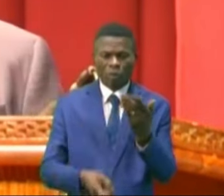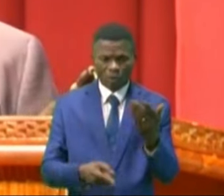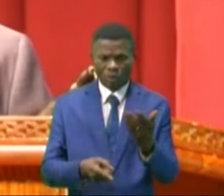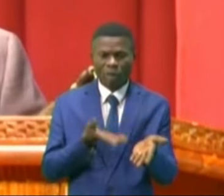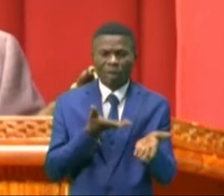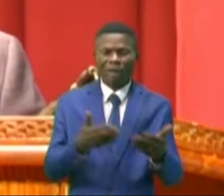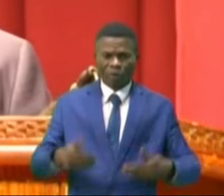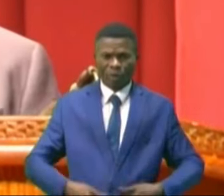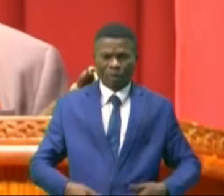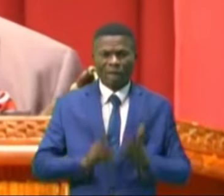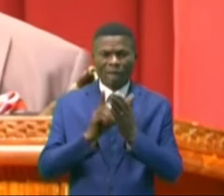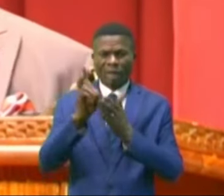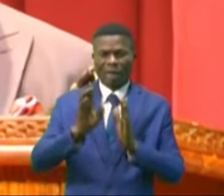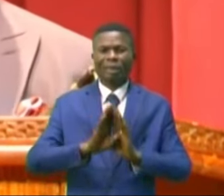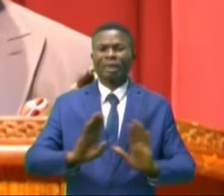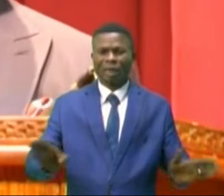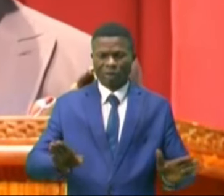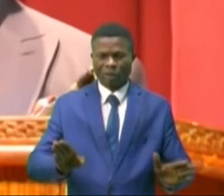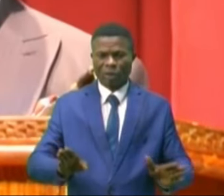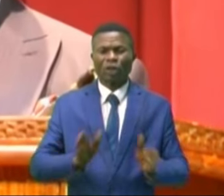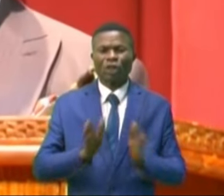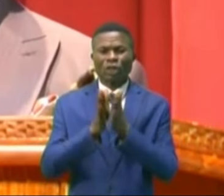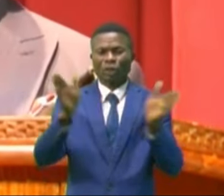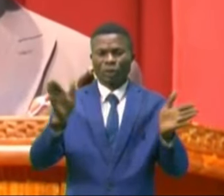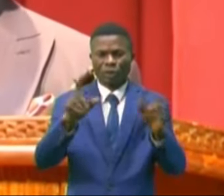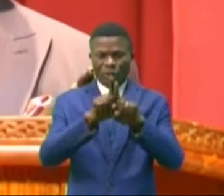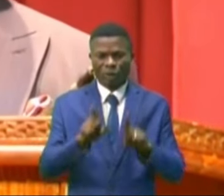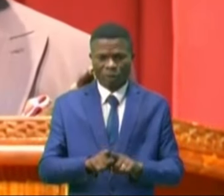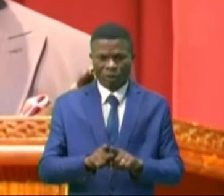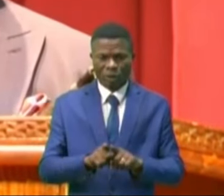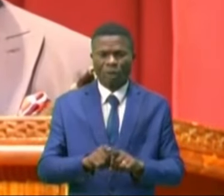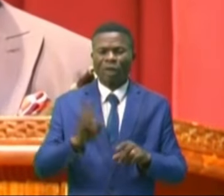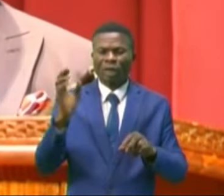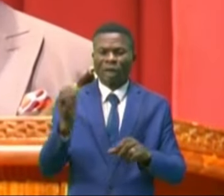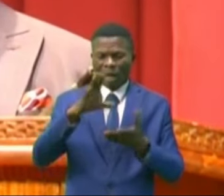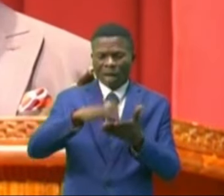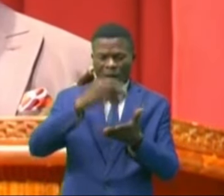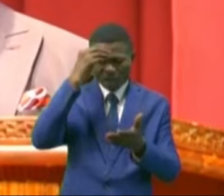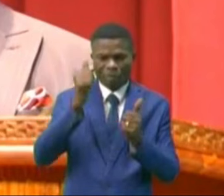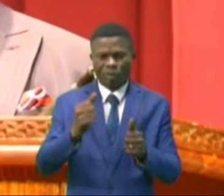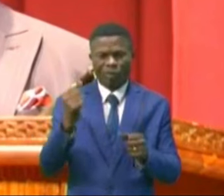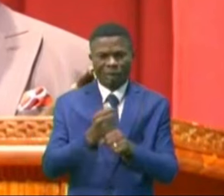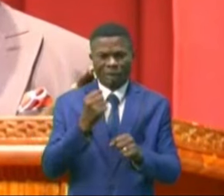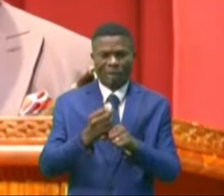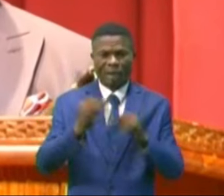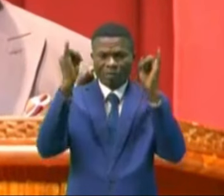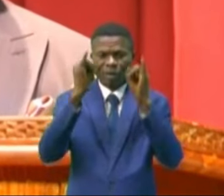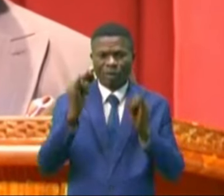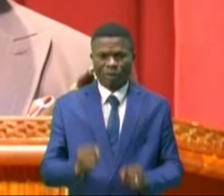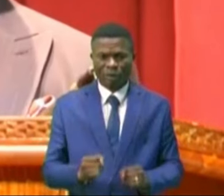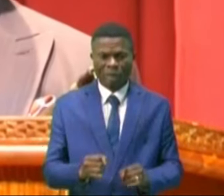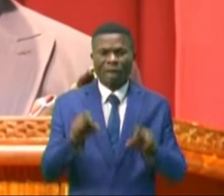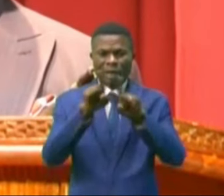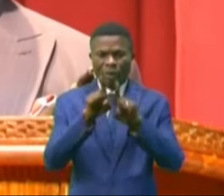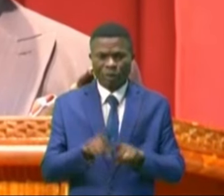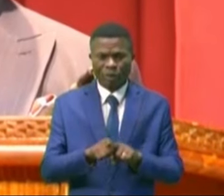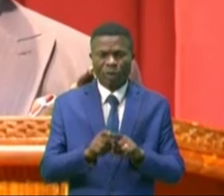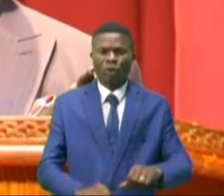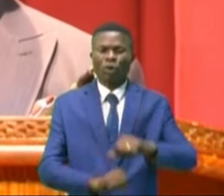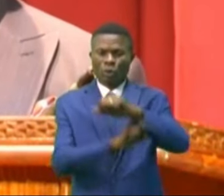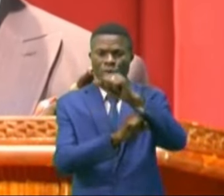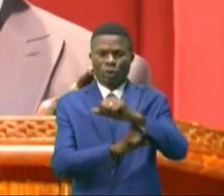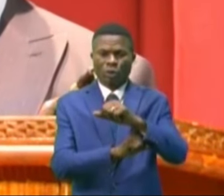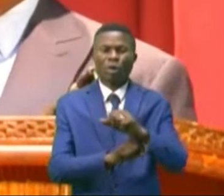d'aider les jeunes à développer des compétences générales et à être mis et outillés pour les emplois numériques, mais également à soutenir